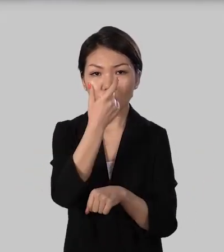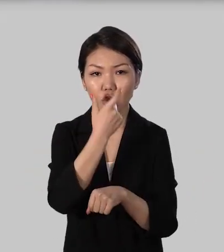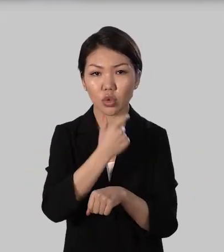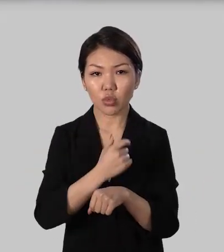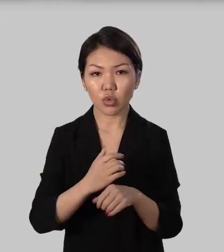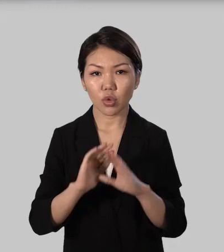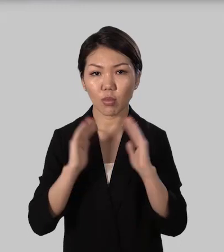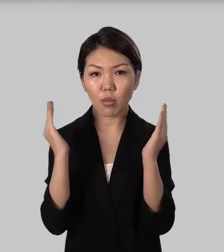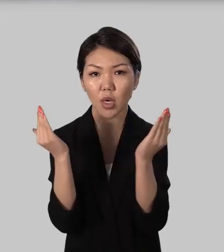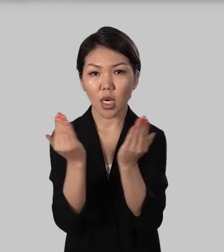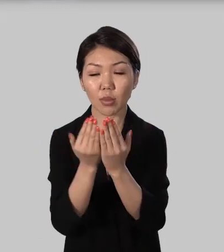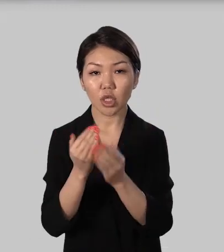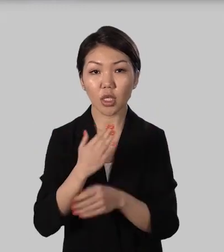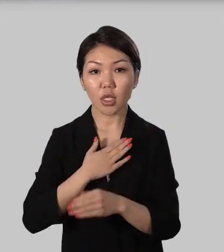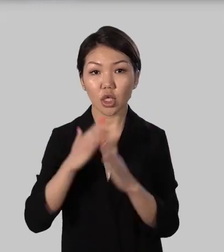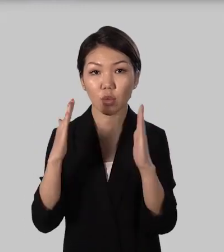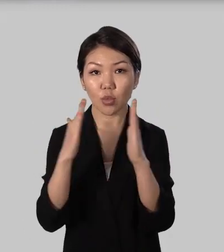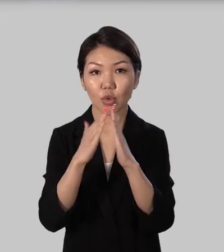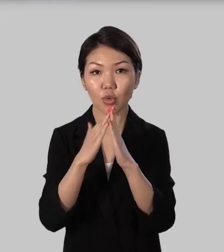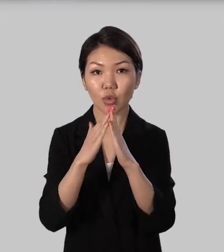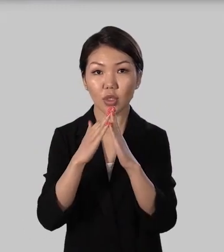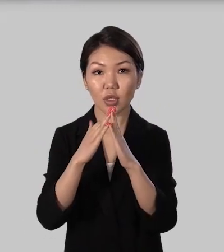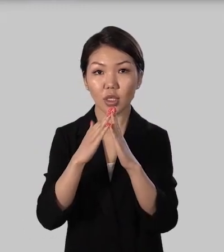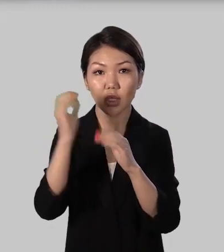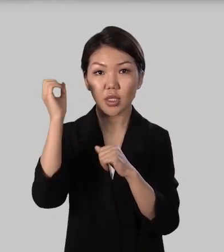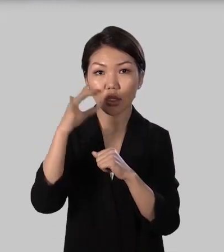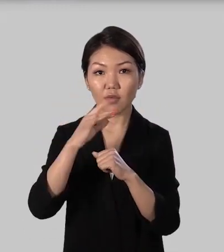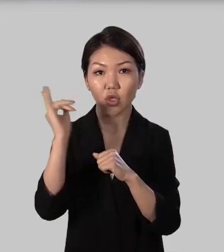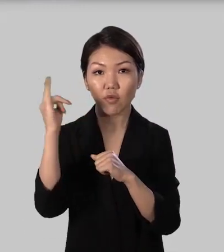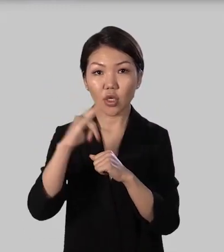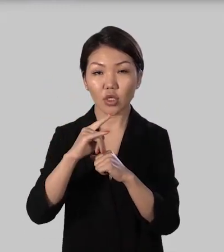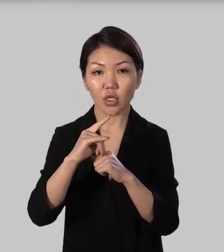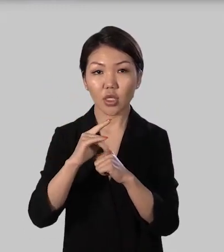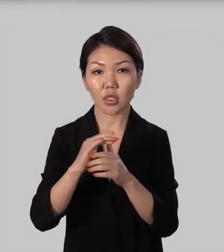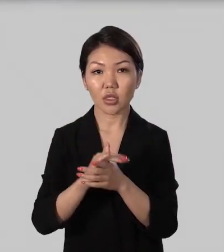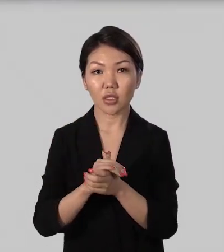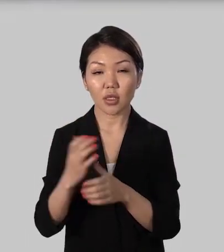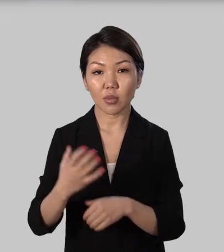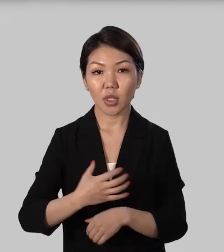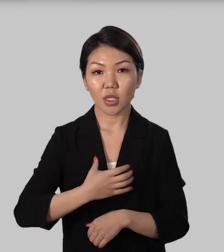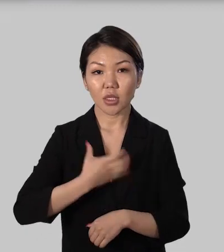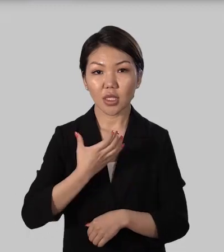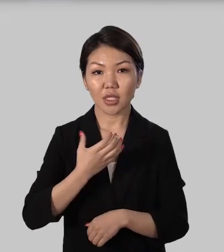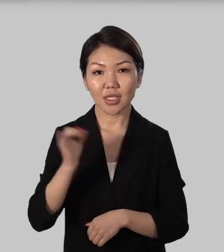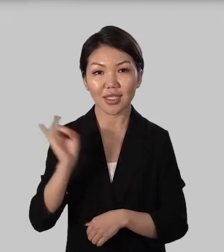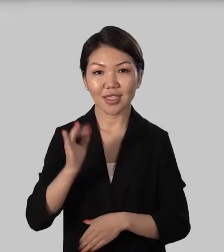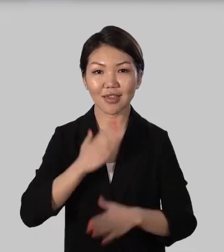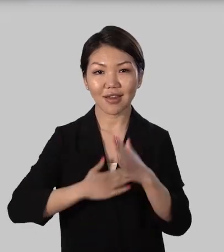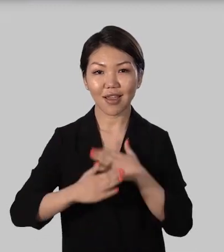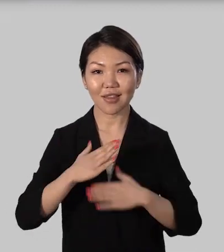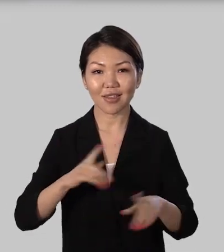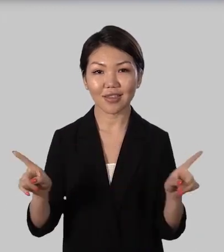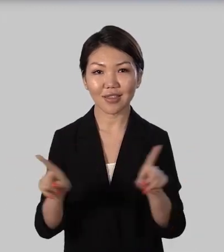кучей поближе к нашему дому к свету окошках от этого мне страшно и радость